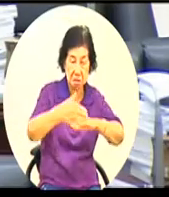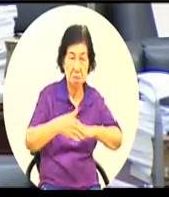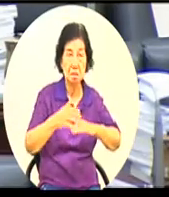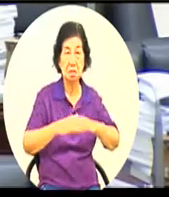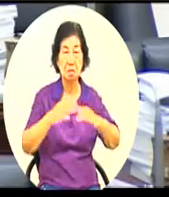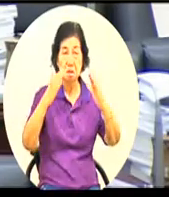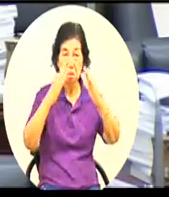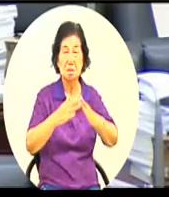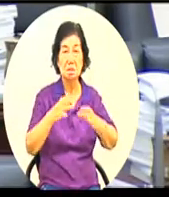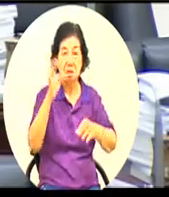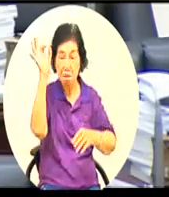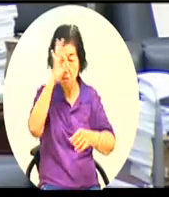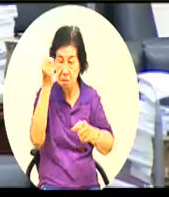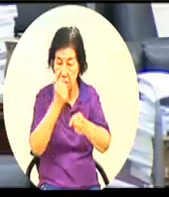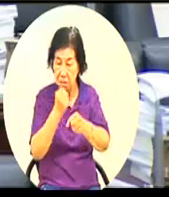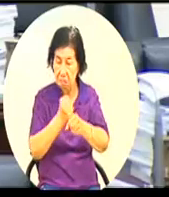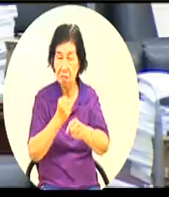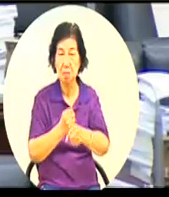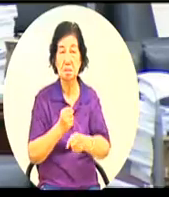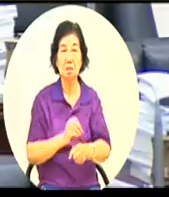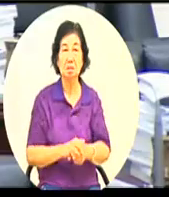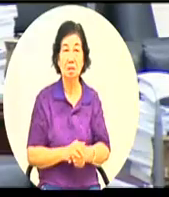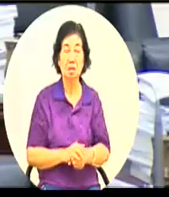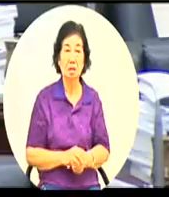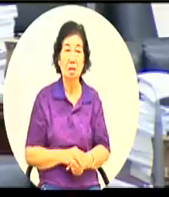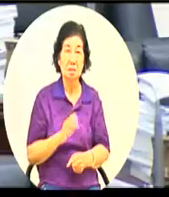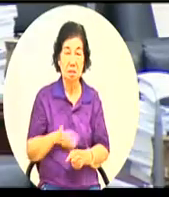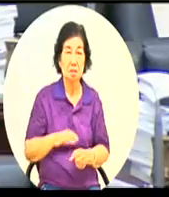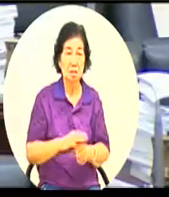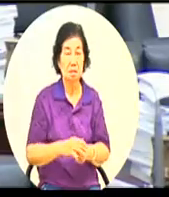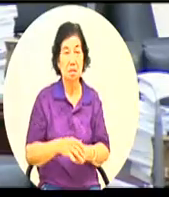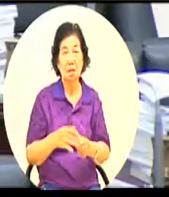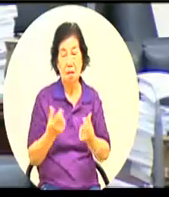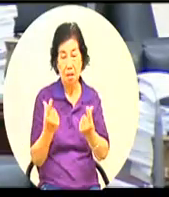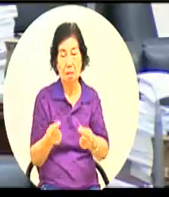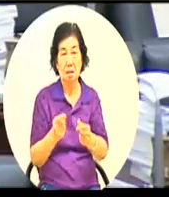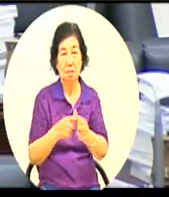路。啊，这嘛是搁倒数第一名。